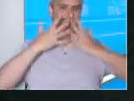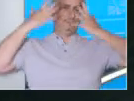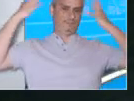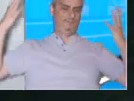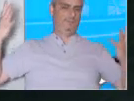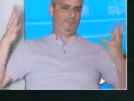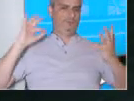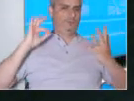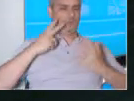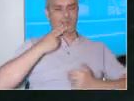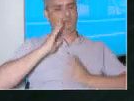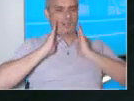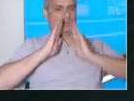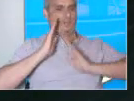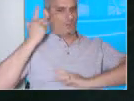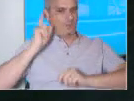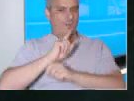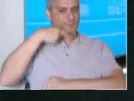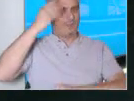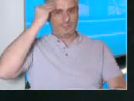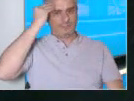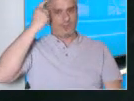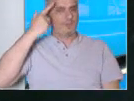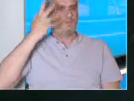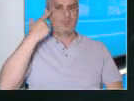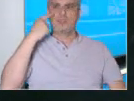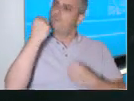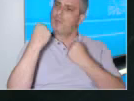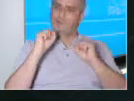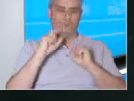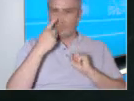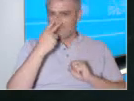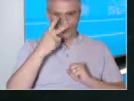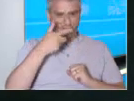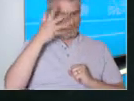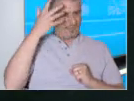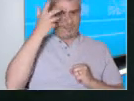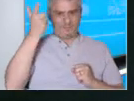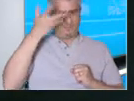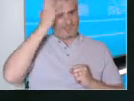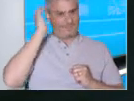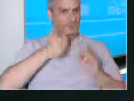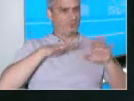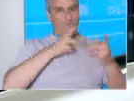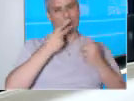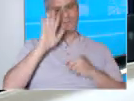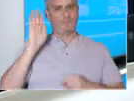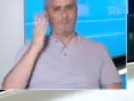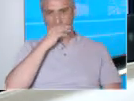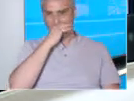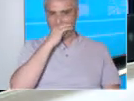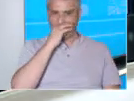האלה של הצהרת נאמנות בימי הזיכרון והעצמאות, האם לא נראה לך, לפיד לא נראה יותר כראש ממשלה מאשר נתניהו? כן,